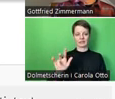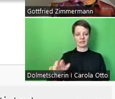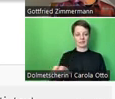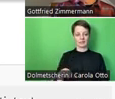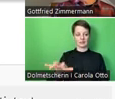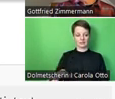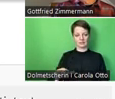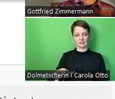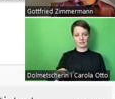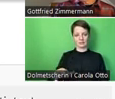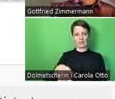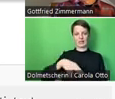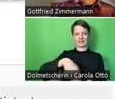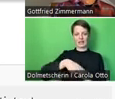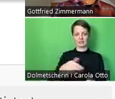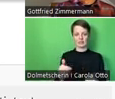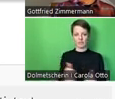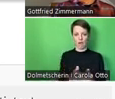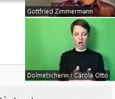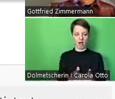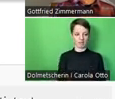Seite, Kontextmenü ein aufmache. tanzendes Paar.